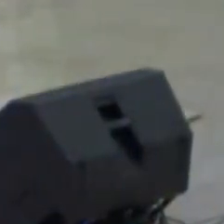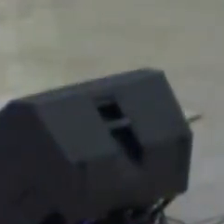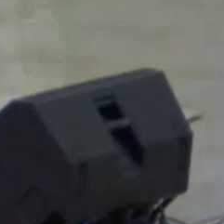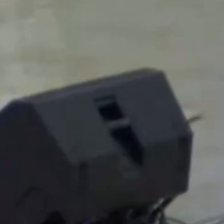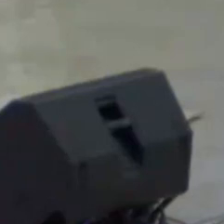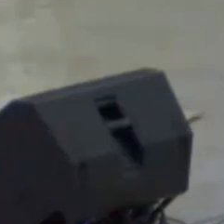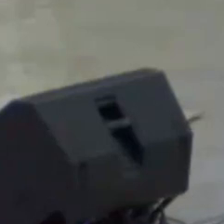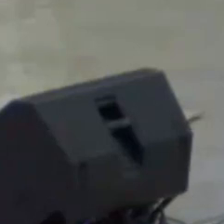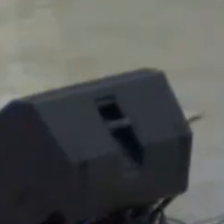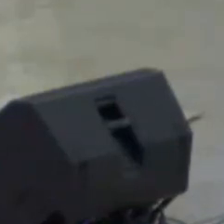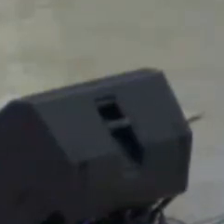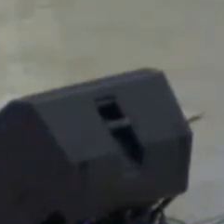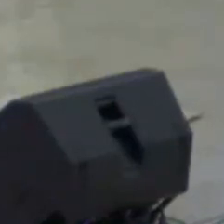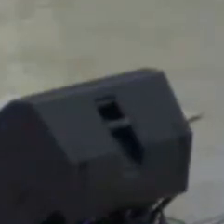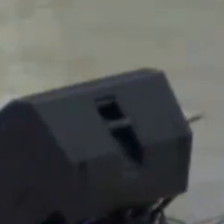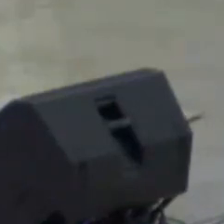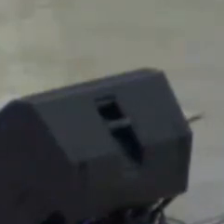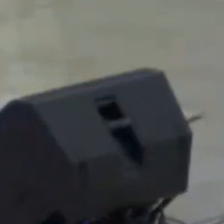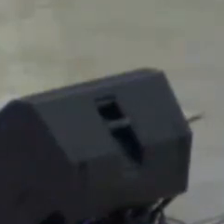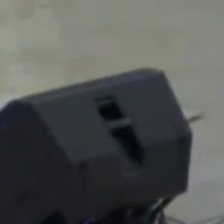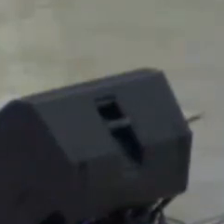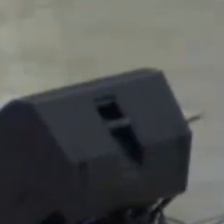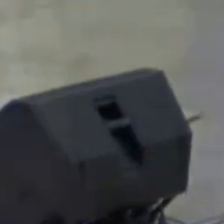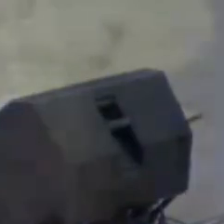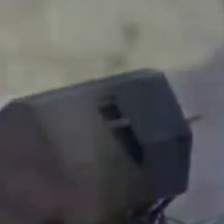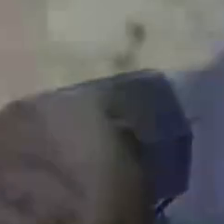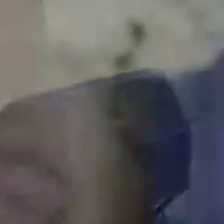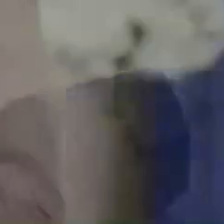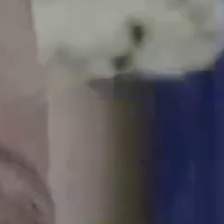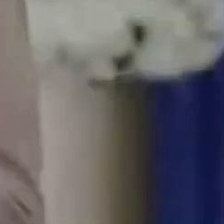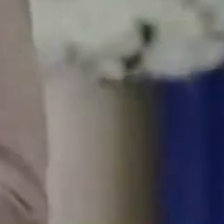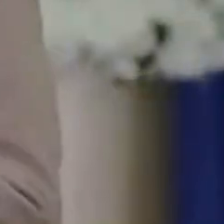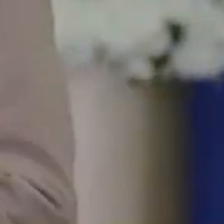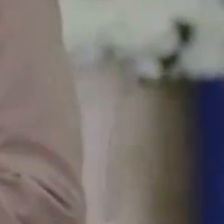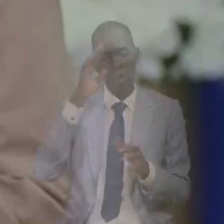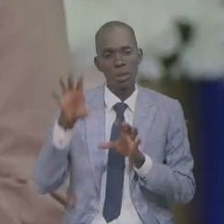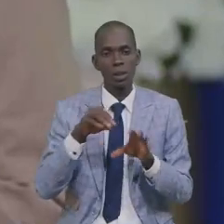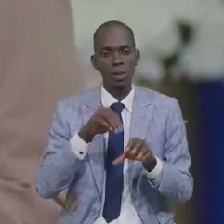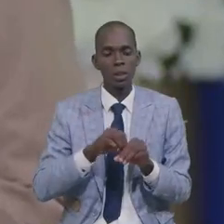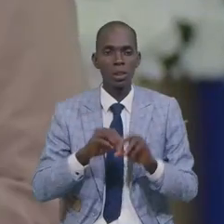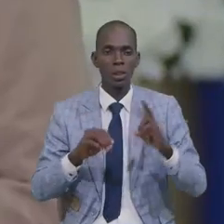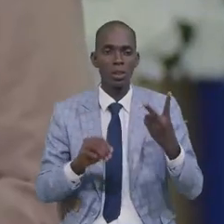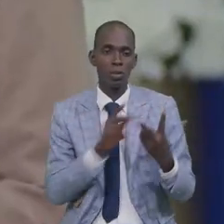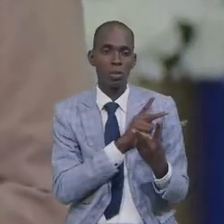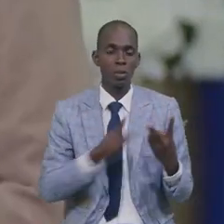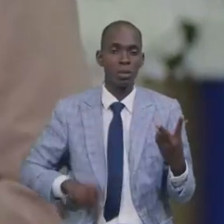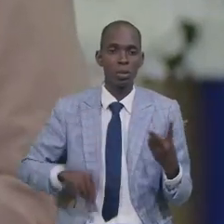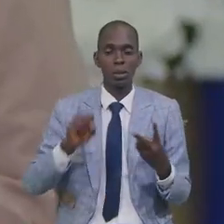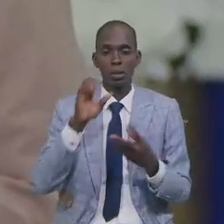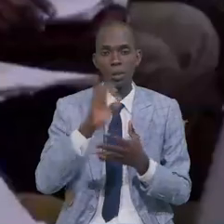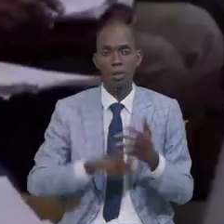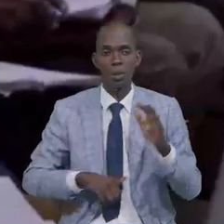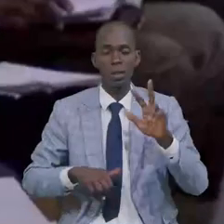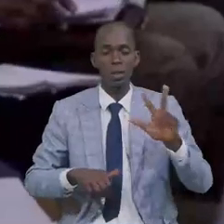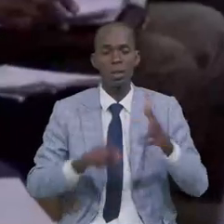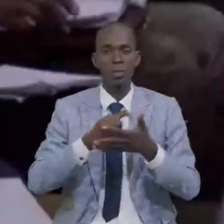ministère avec Élie. Voyez ce qu'il a fait en 2 Rois chapitre